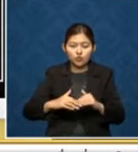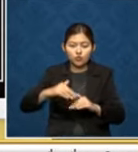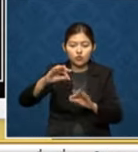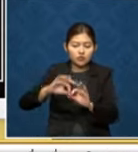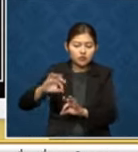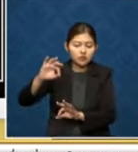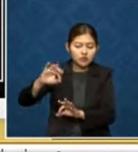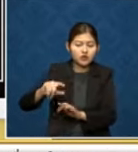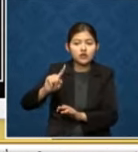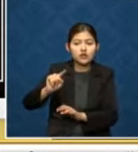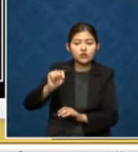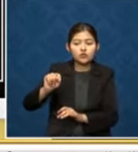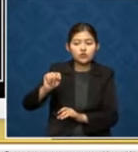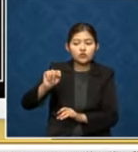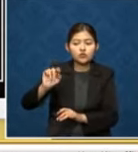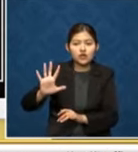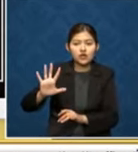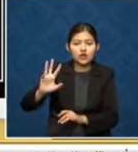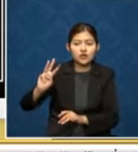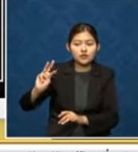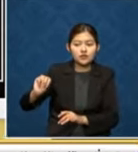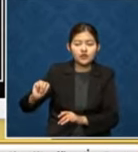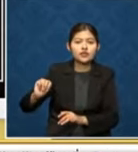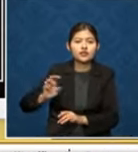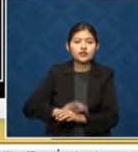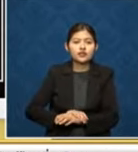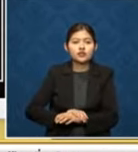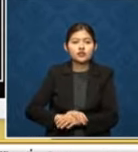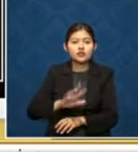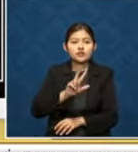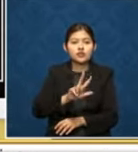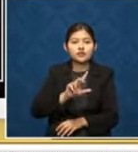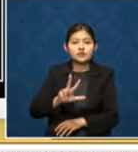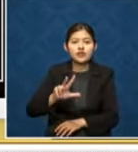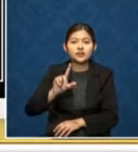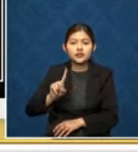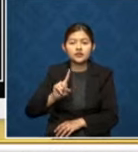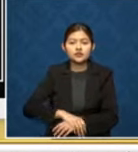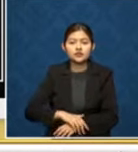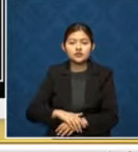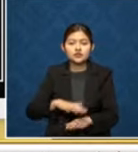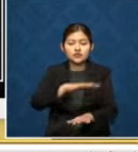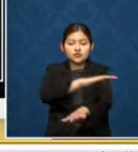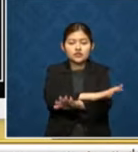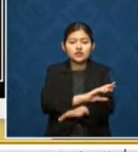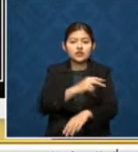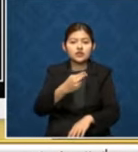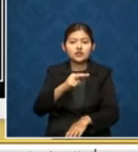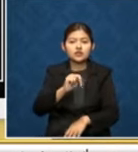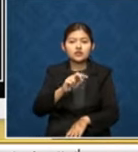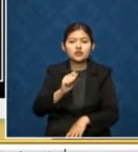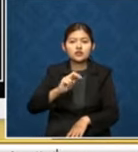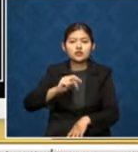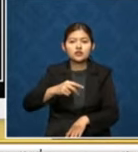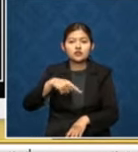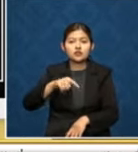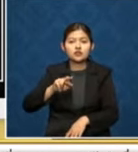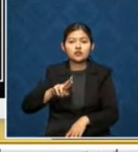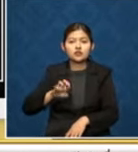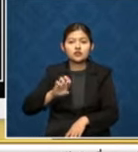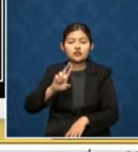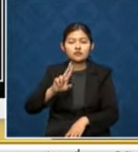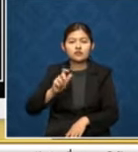50ประการที่3นะฮะเส้นทาง331จากสี่แยกหนองปือไปถึงสี่แยกเนินหินนั้นเป็นทางหลวงหลัก